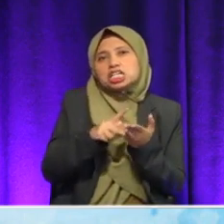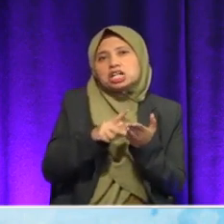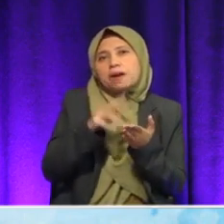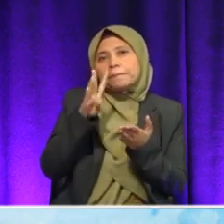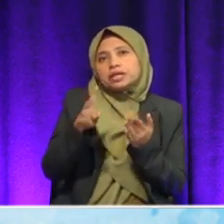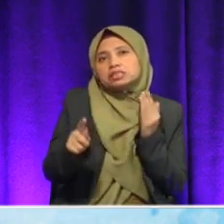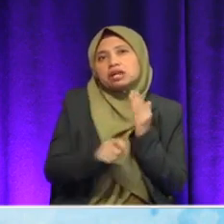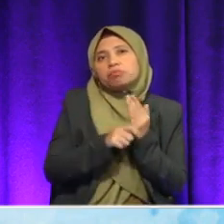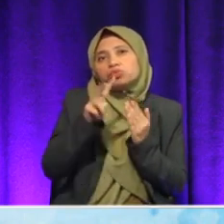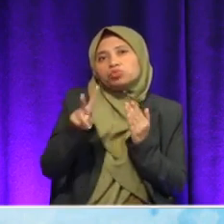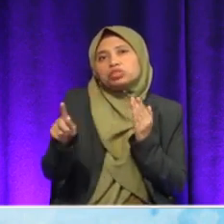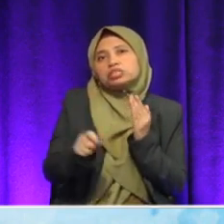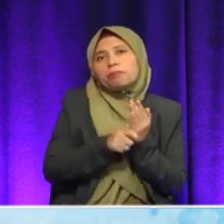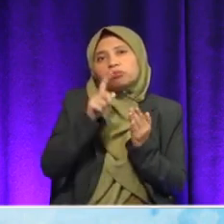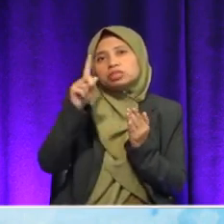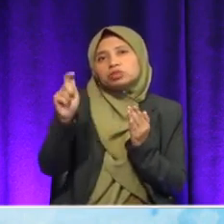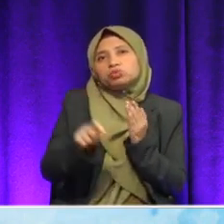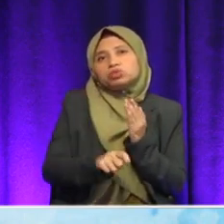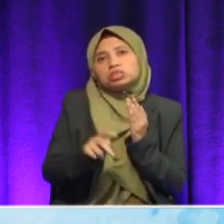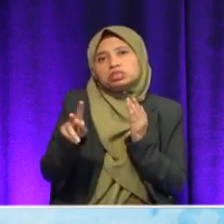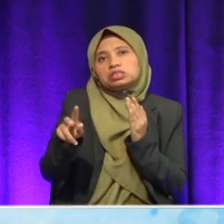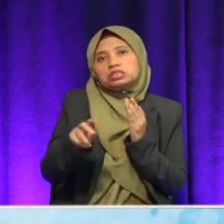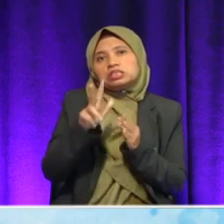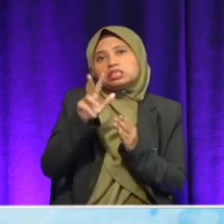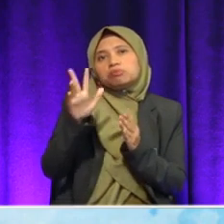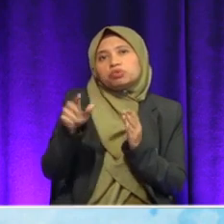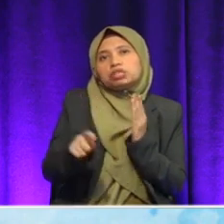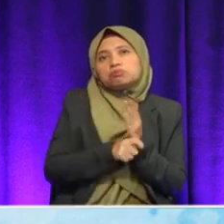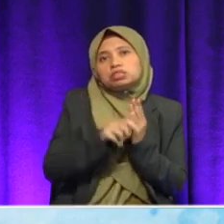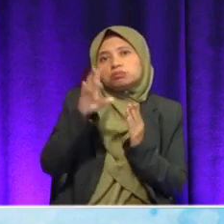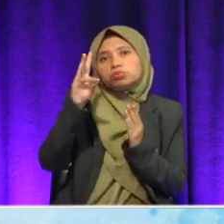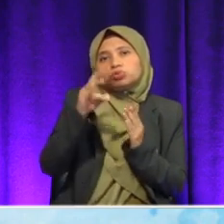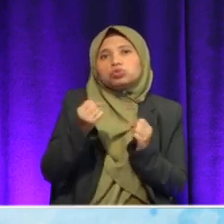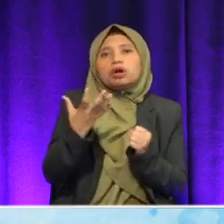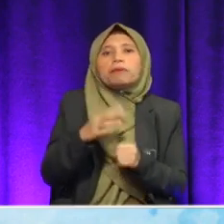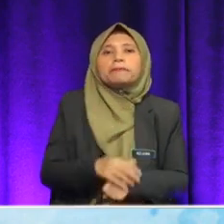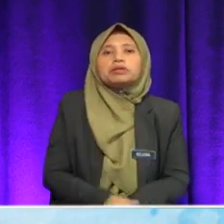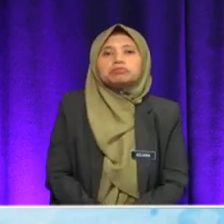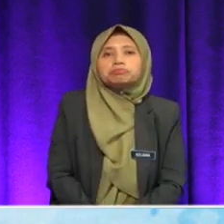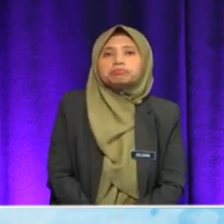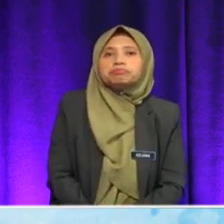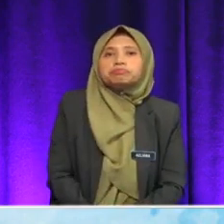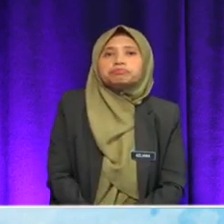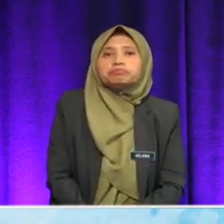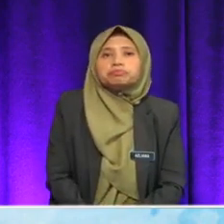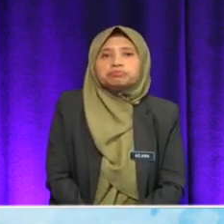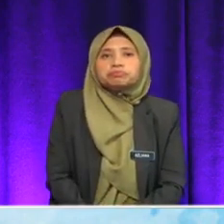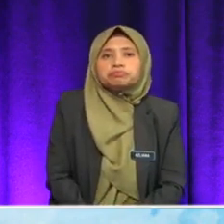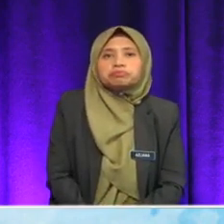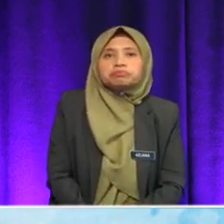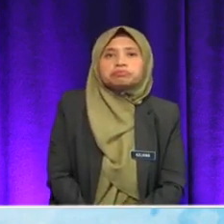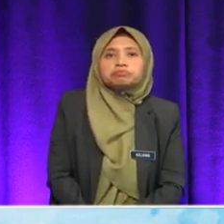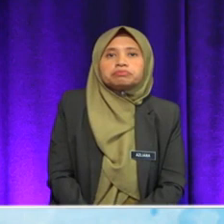421 42617 35 campur 7 jumlah keseluruhan tuh